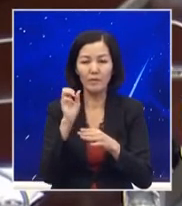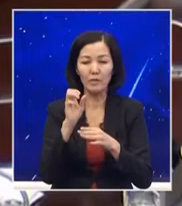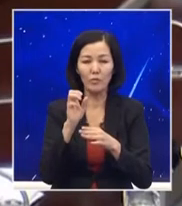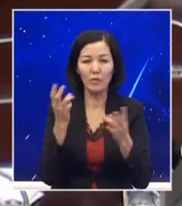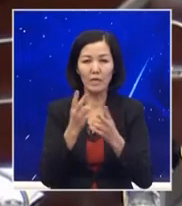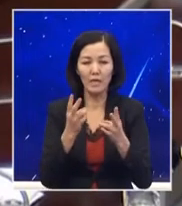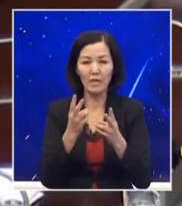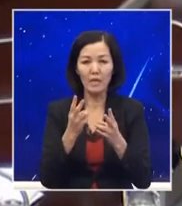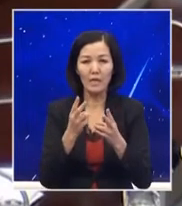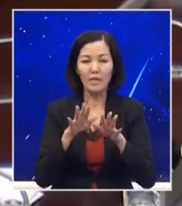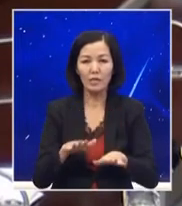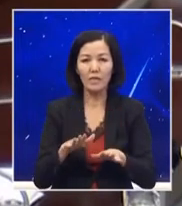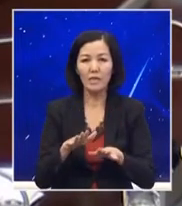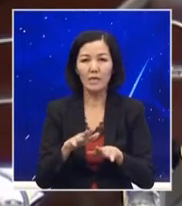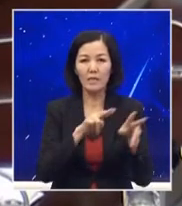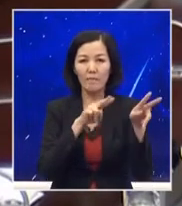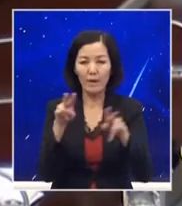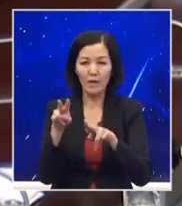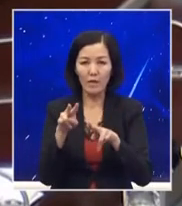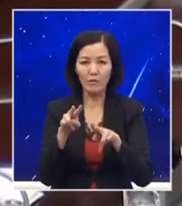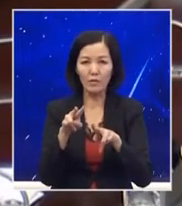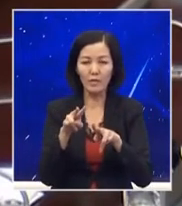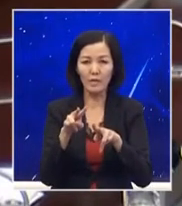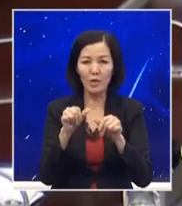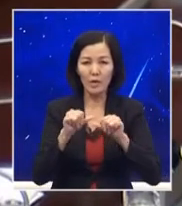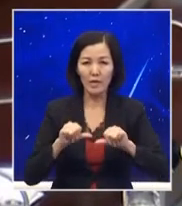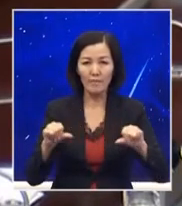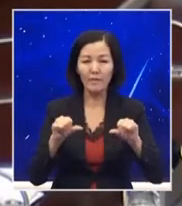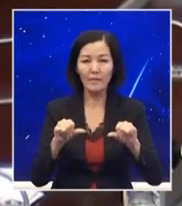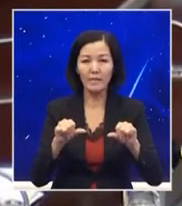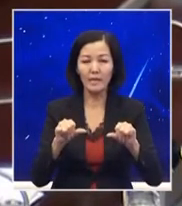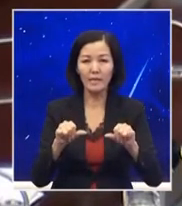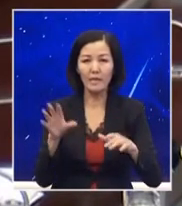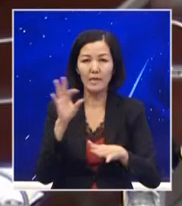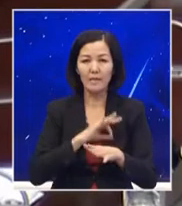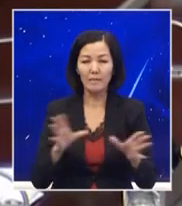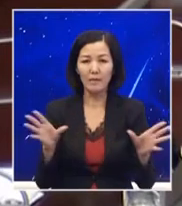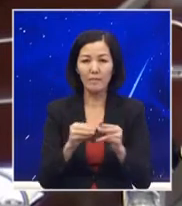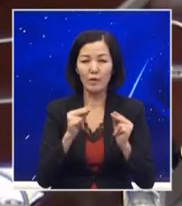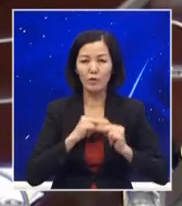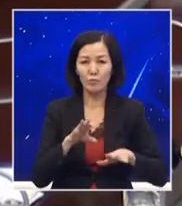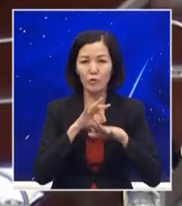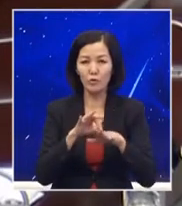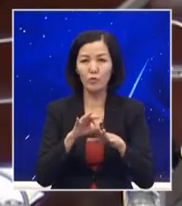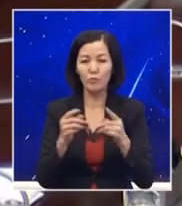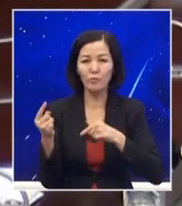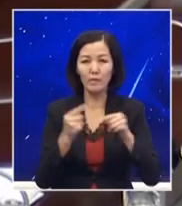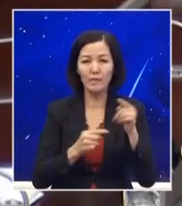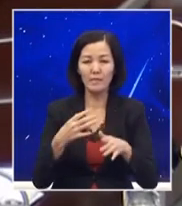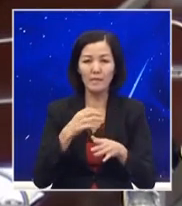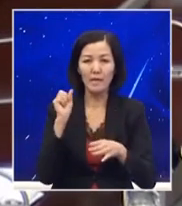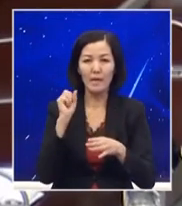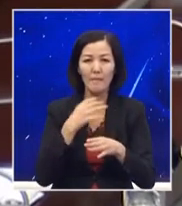Ол үшін жергілікті қамтуды бақылау жөніндегі өңірлік комиссиялар алаңын тиімді жұмылдырып, өңірлік бизнес пен маңызды